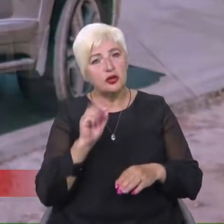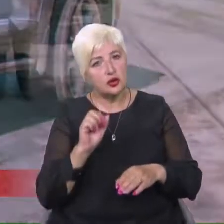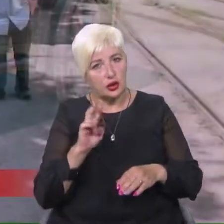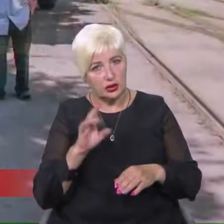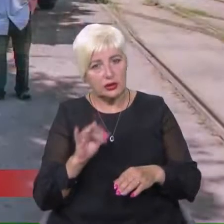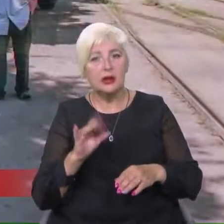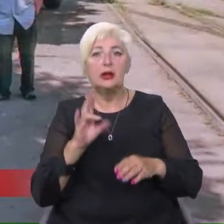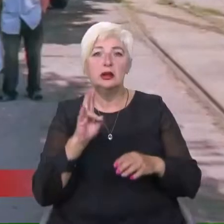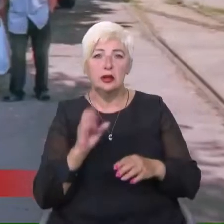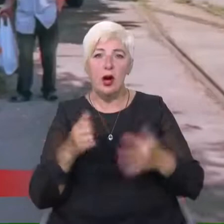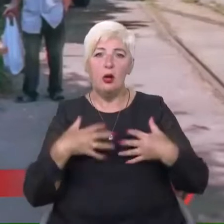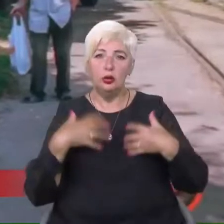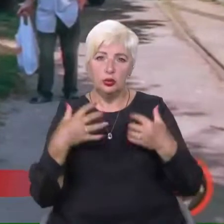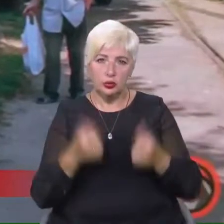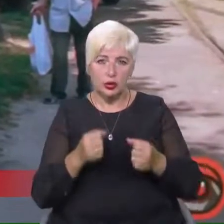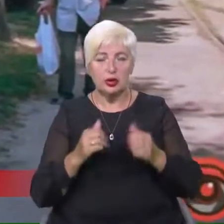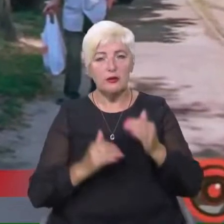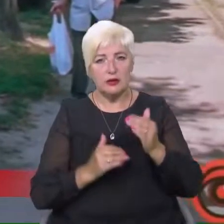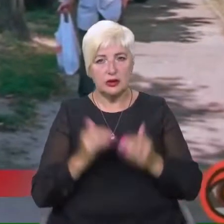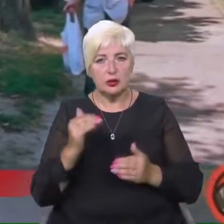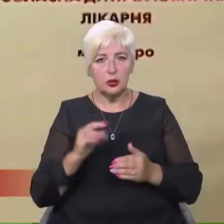високі.